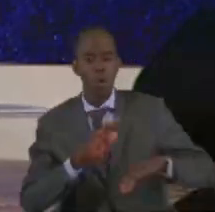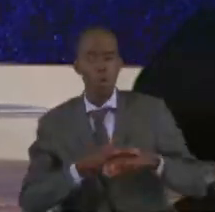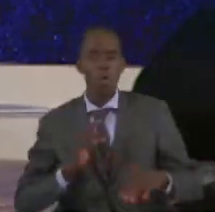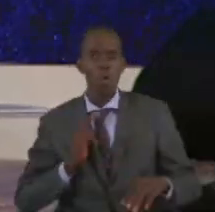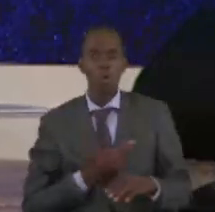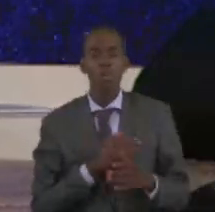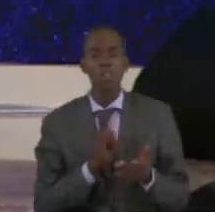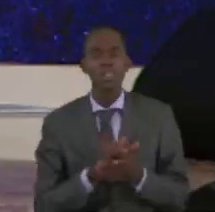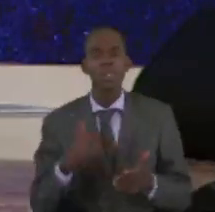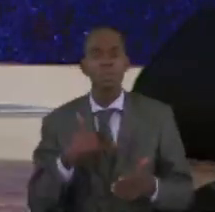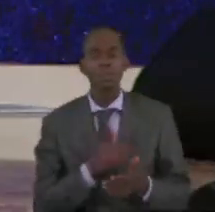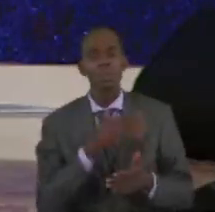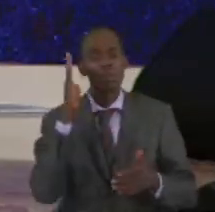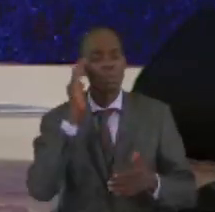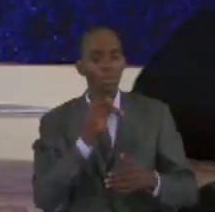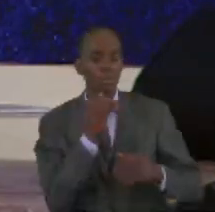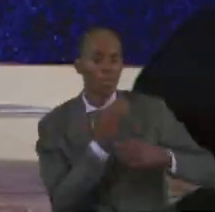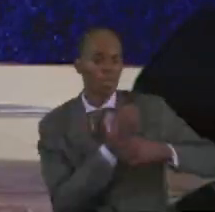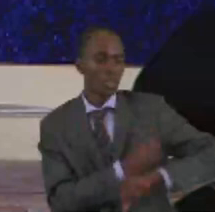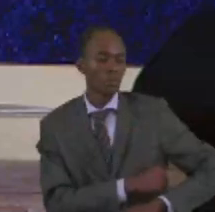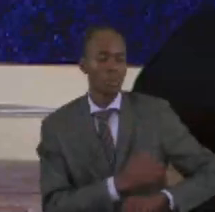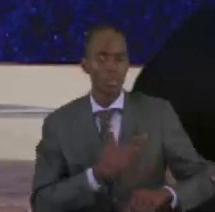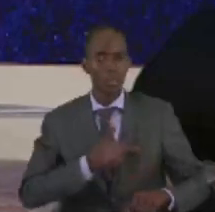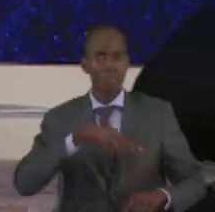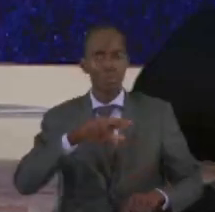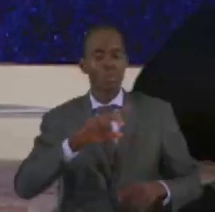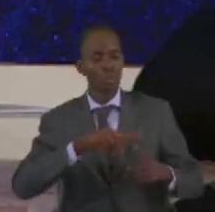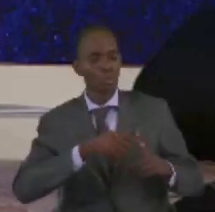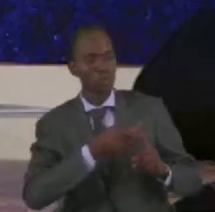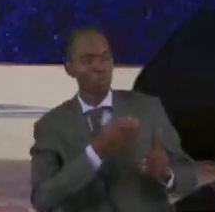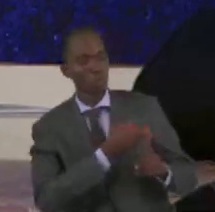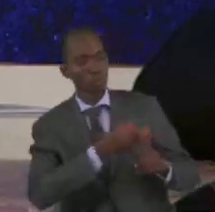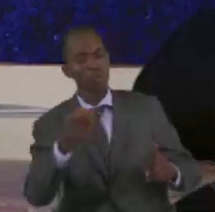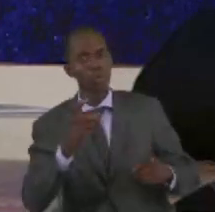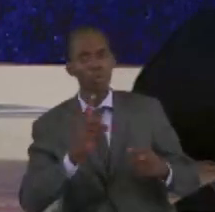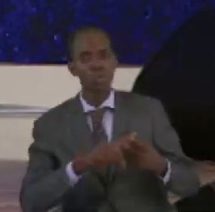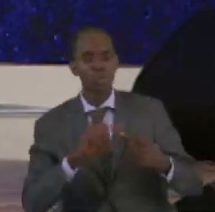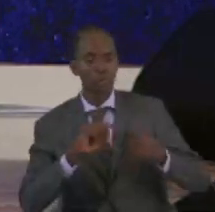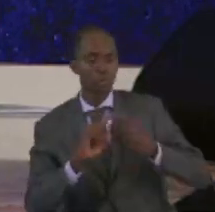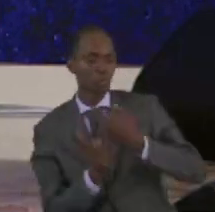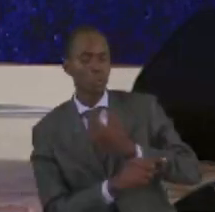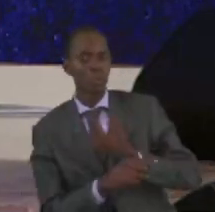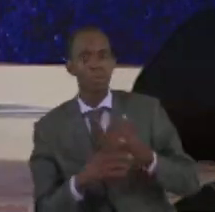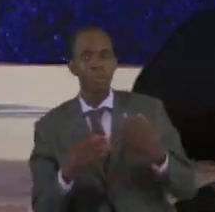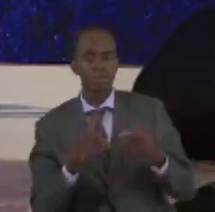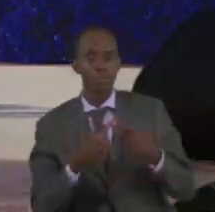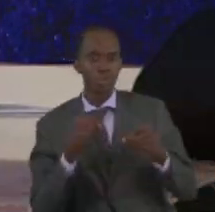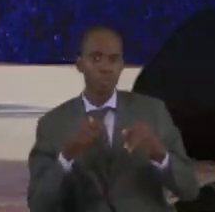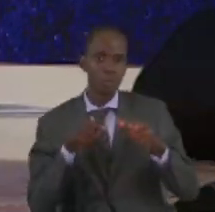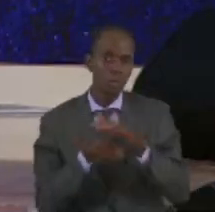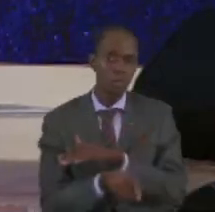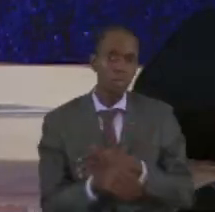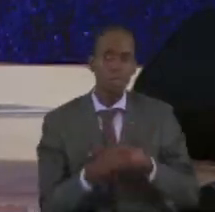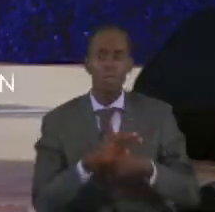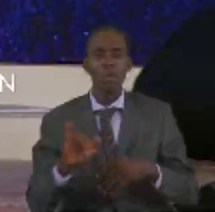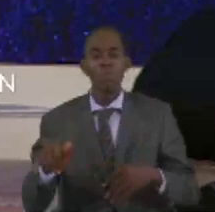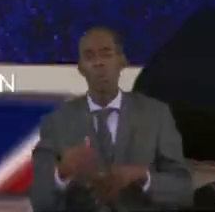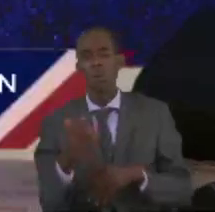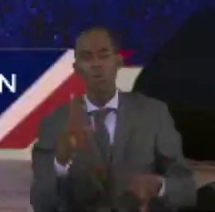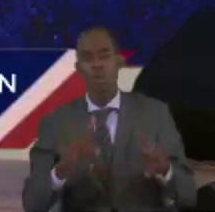que nous ne défendions pas la religion au détriment et au châtiment et